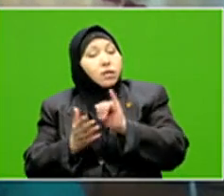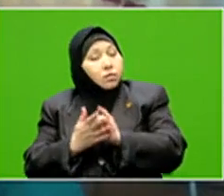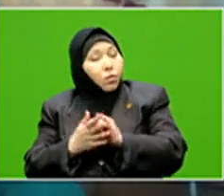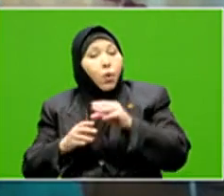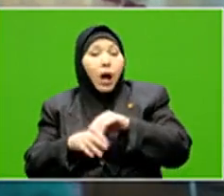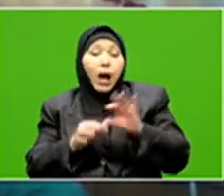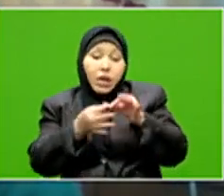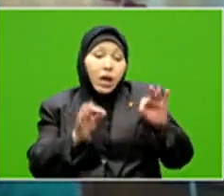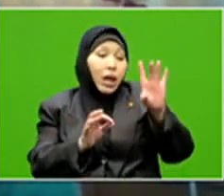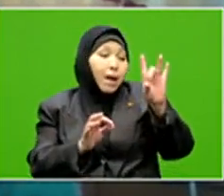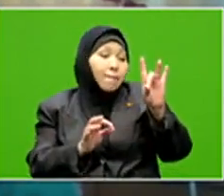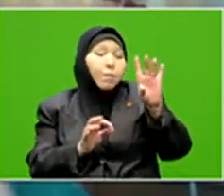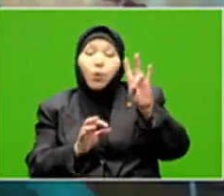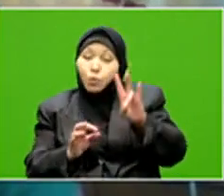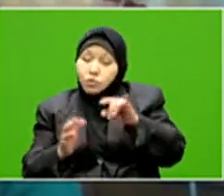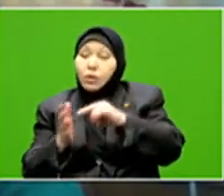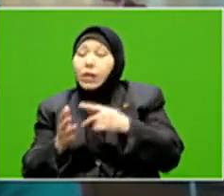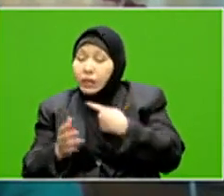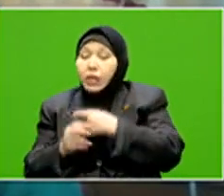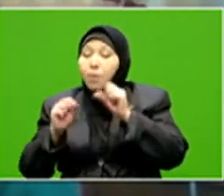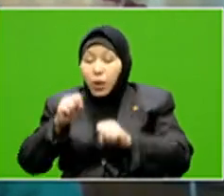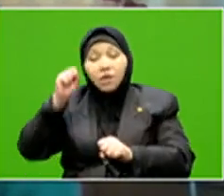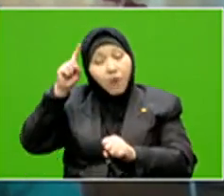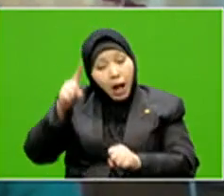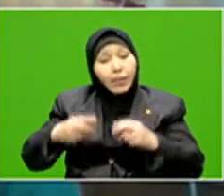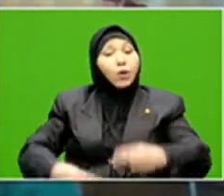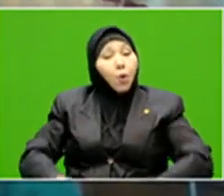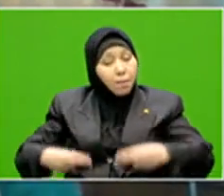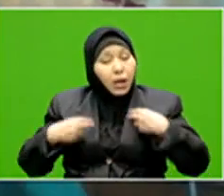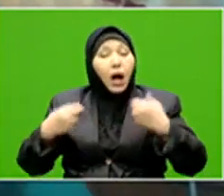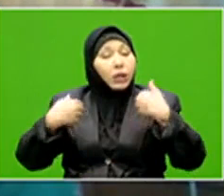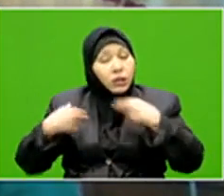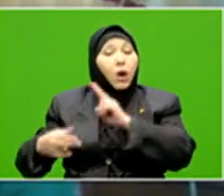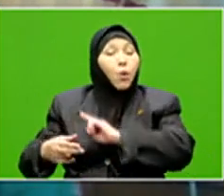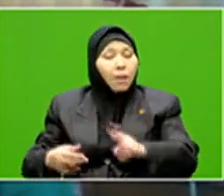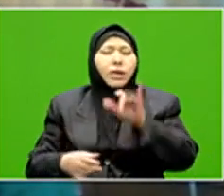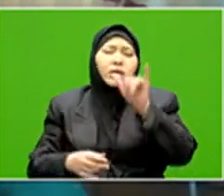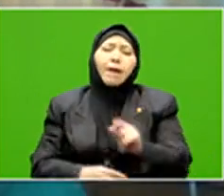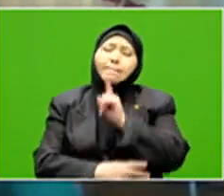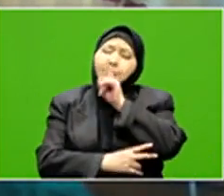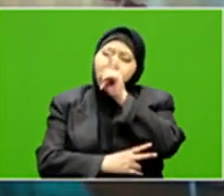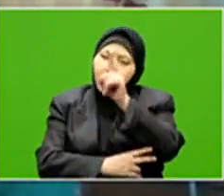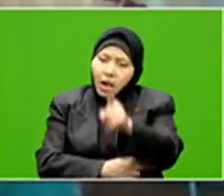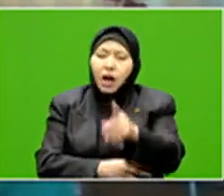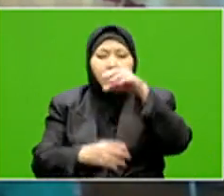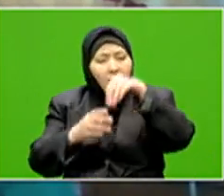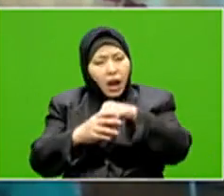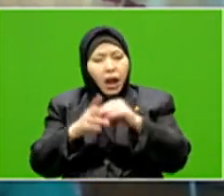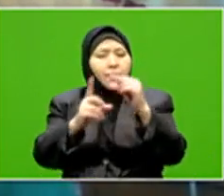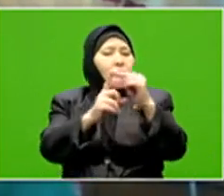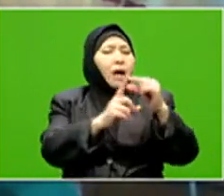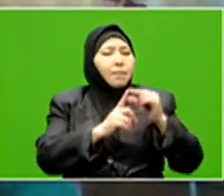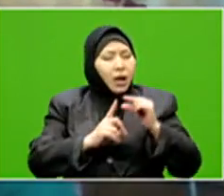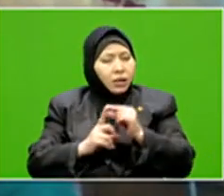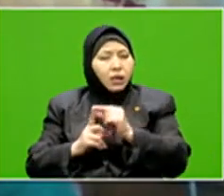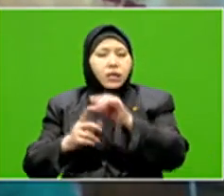ini, kita dapat faham bahawasanya kehidupan beragama yang benar, di mana dalam kalimah yang digunakan